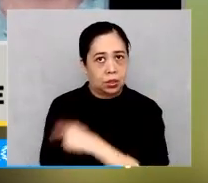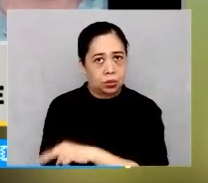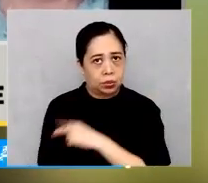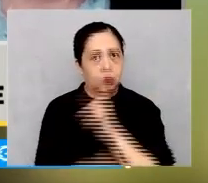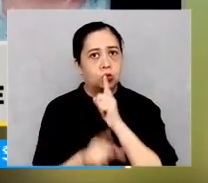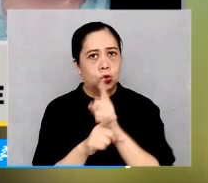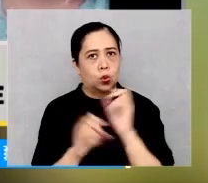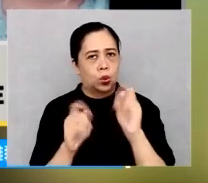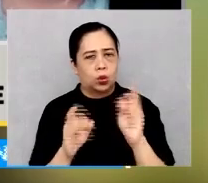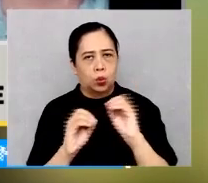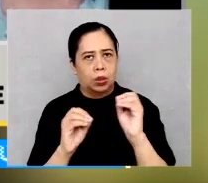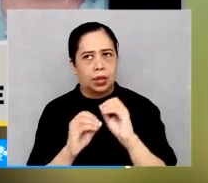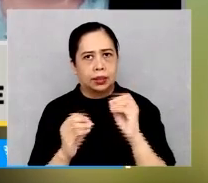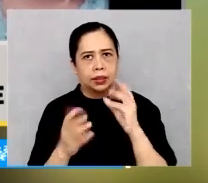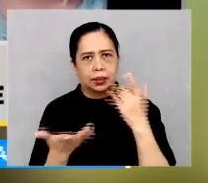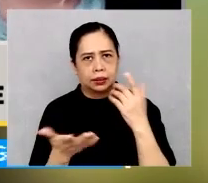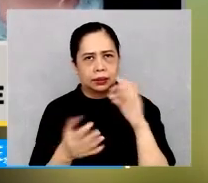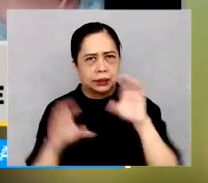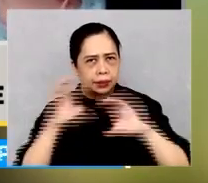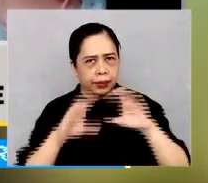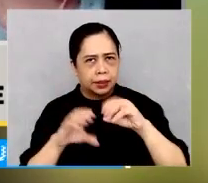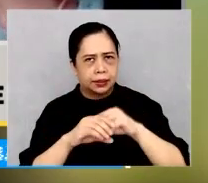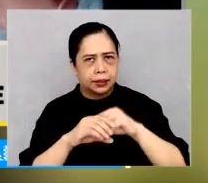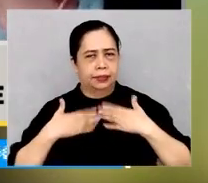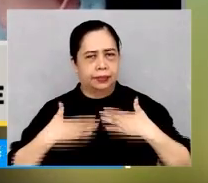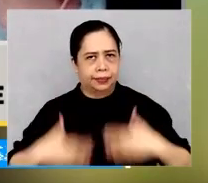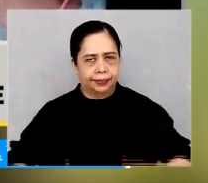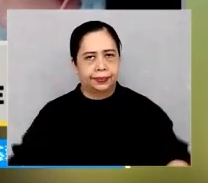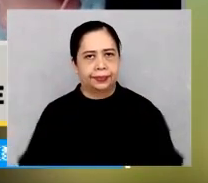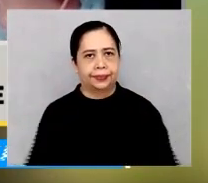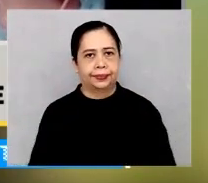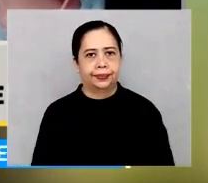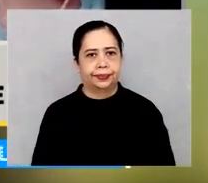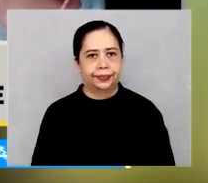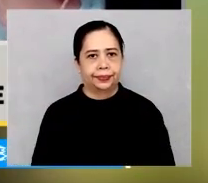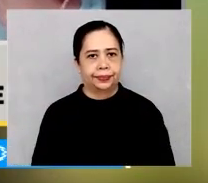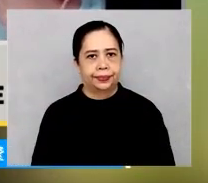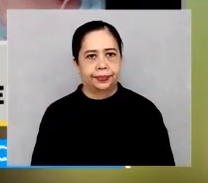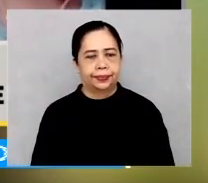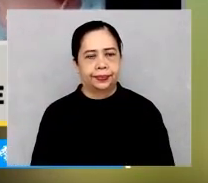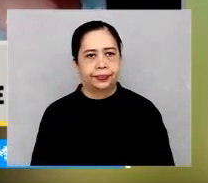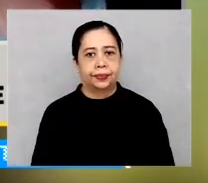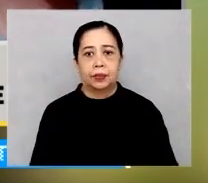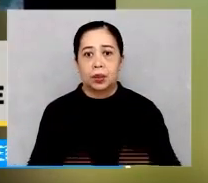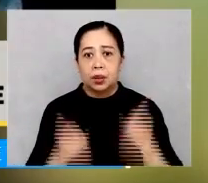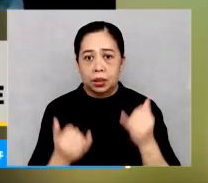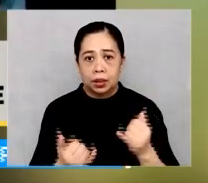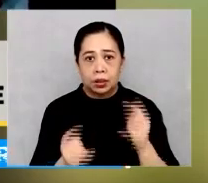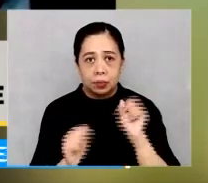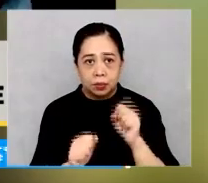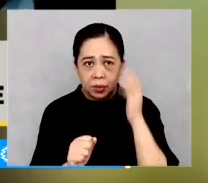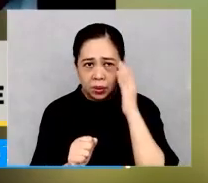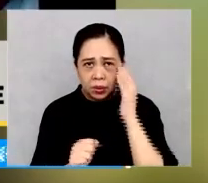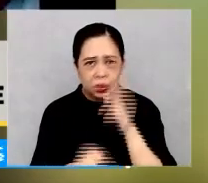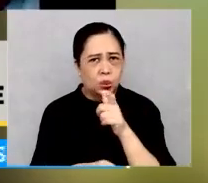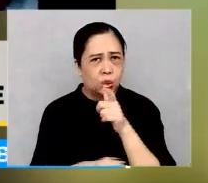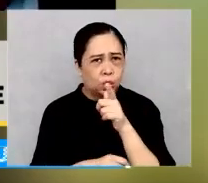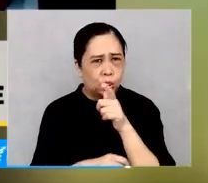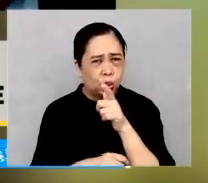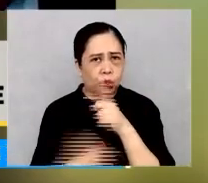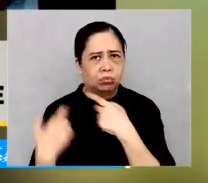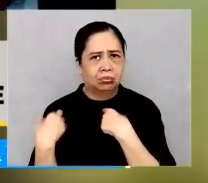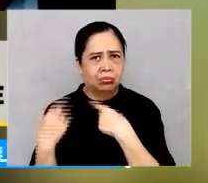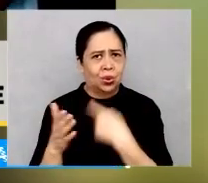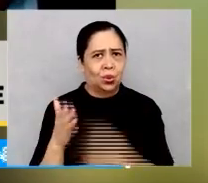po at wala na pong trace ng mga chemicals po sa kanilang mga katawan po. Okay, Mayor, maaari po ba namin matanong kung sino po yung sasagot dito